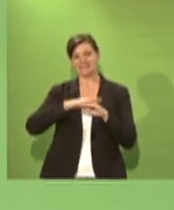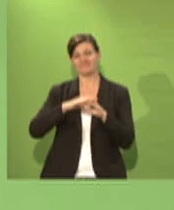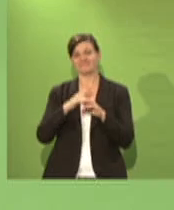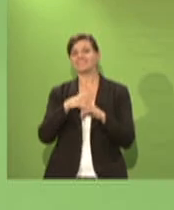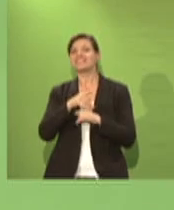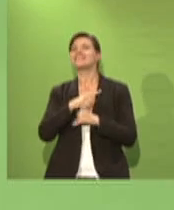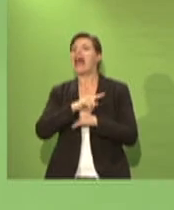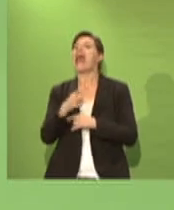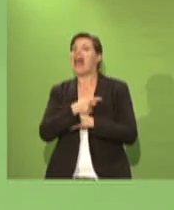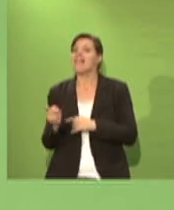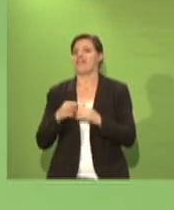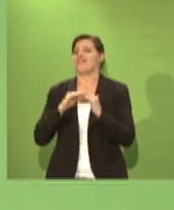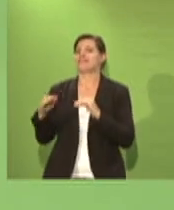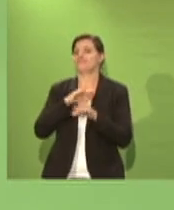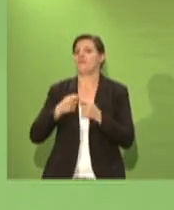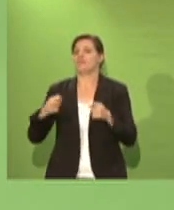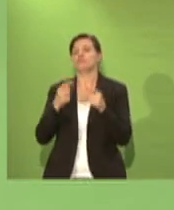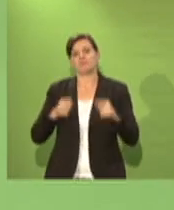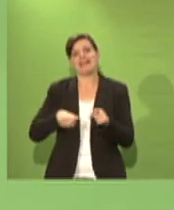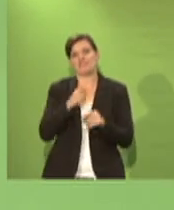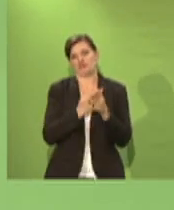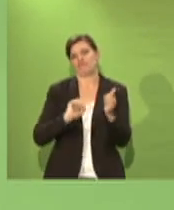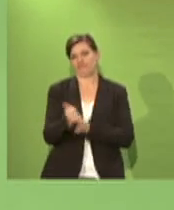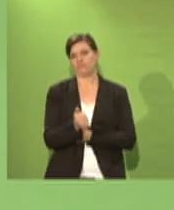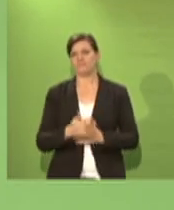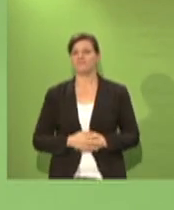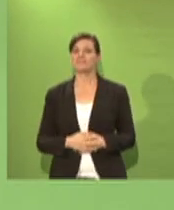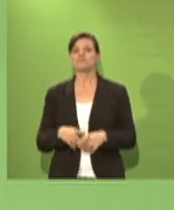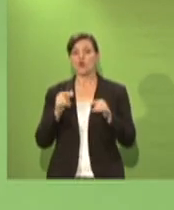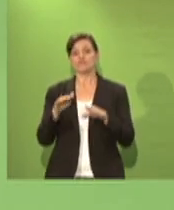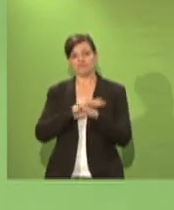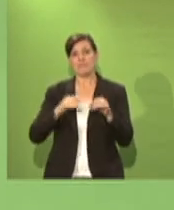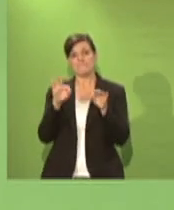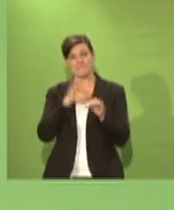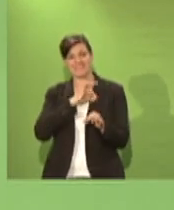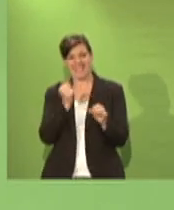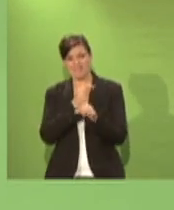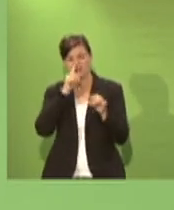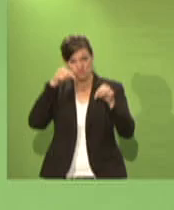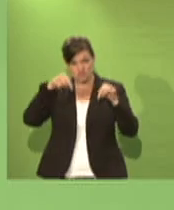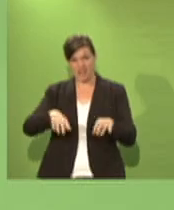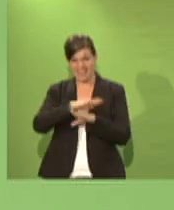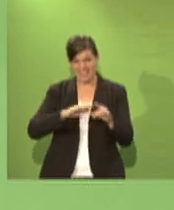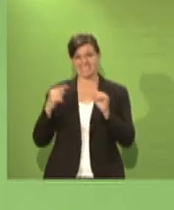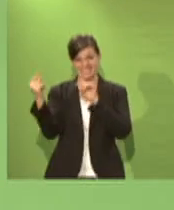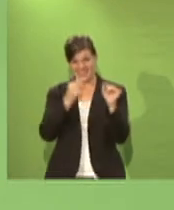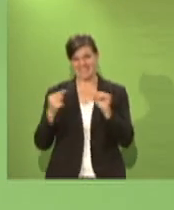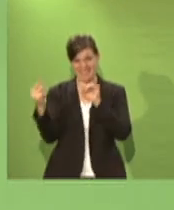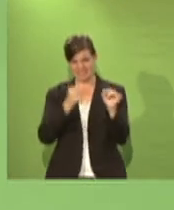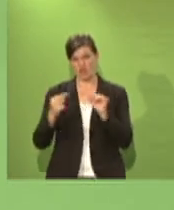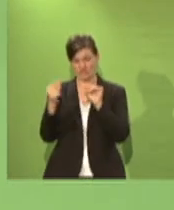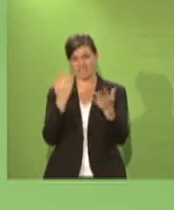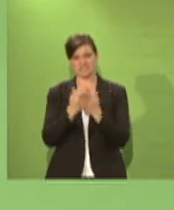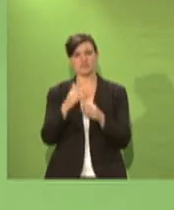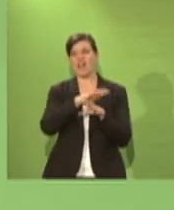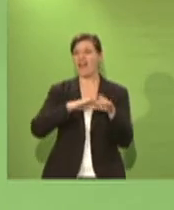weit. Aber Parteiarbeit, die läuft nicht nur auf Landesdelegiertenkonferenzen, die läuft nicht nur in der Landesgeschäftsstelle, die findet auch in den Kreisverbänden,